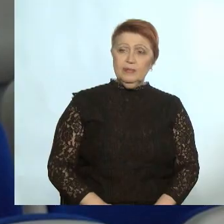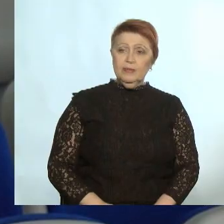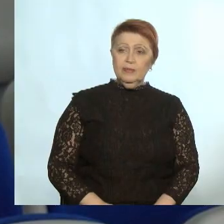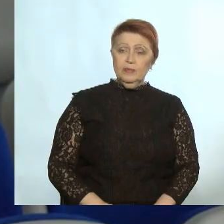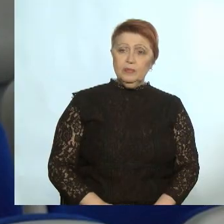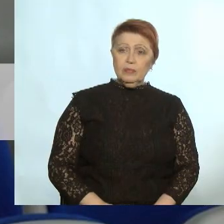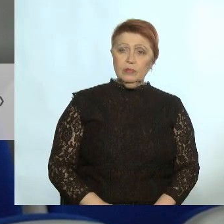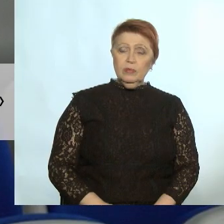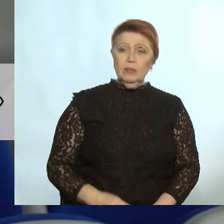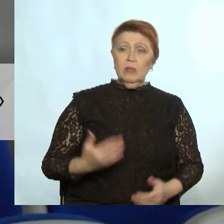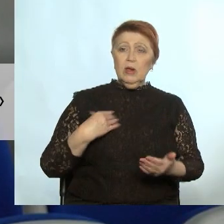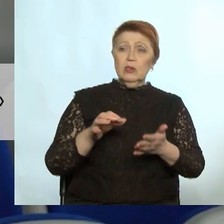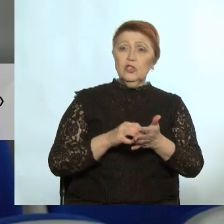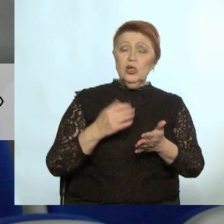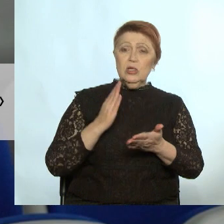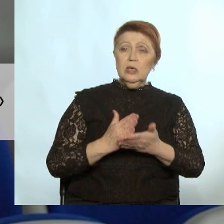Есть сейчас